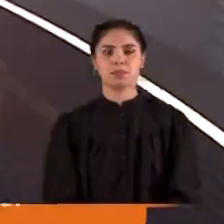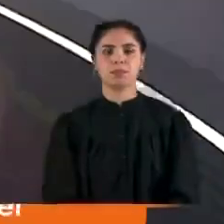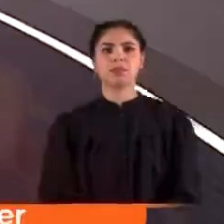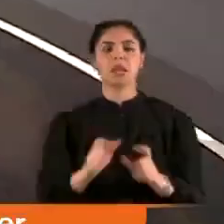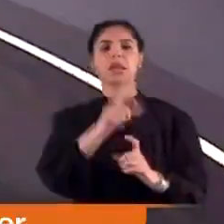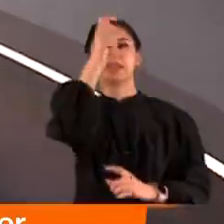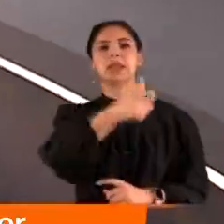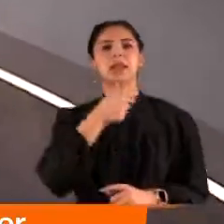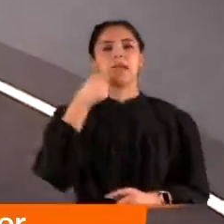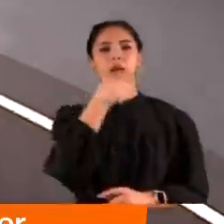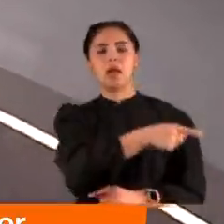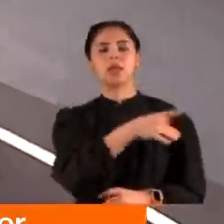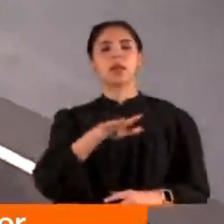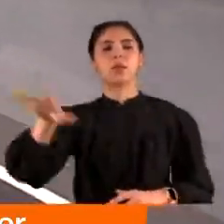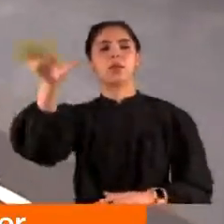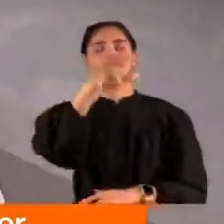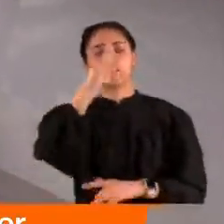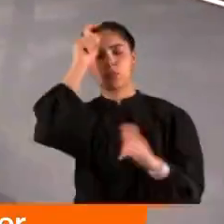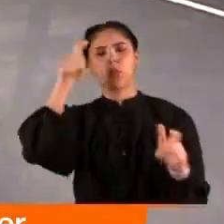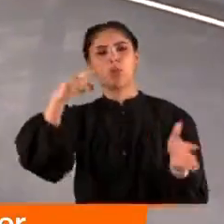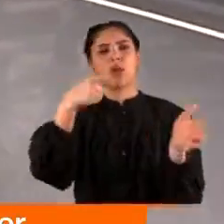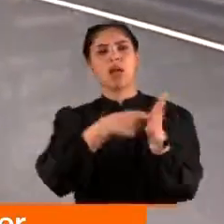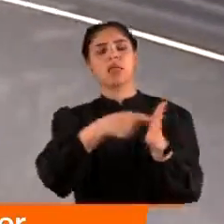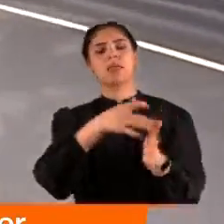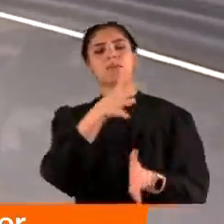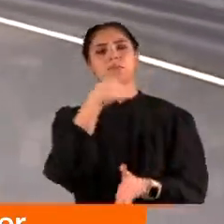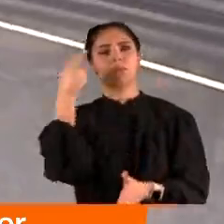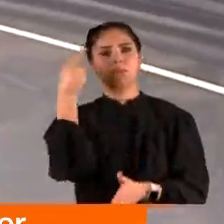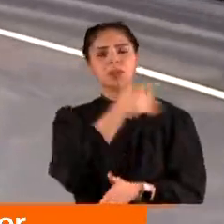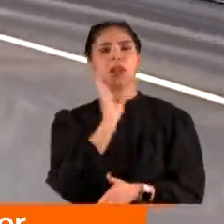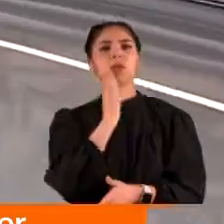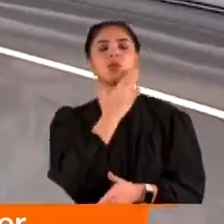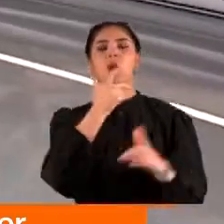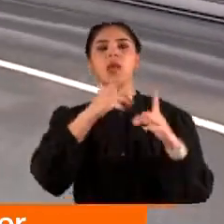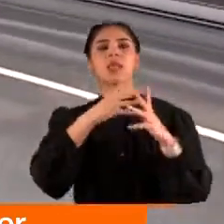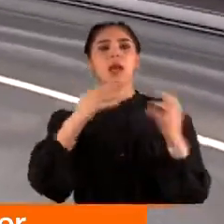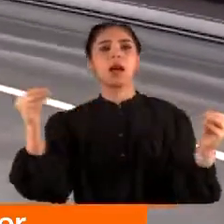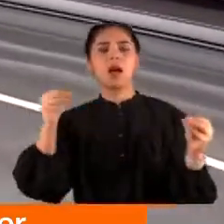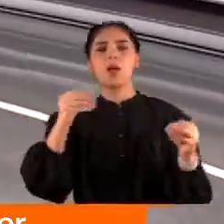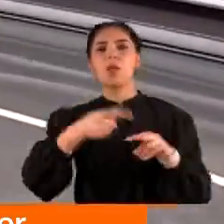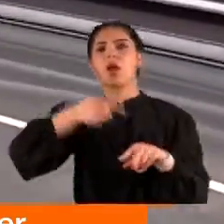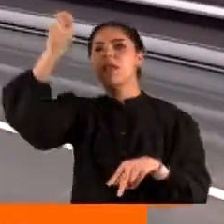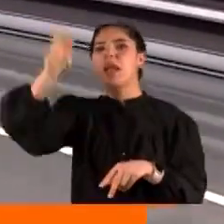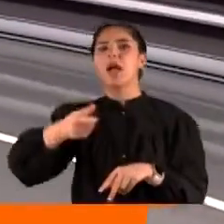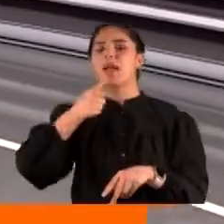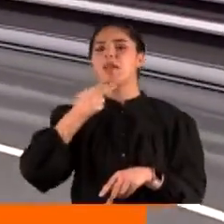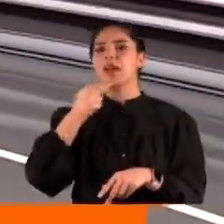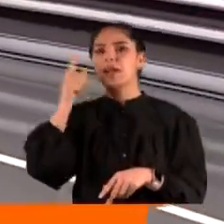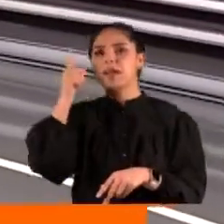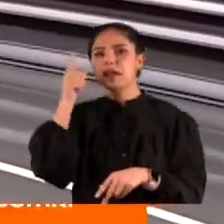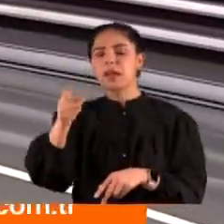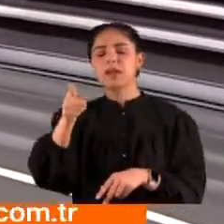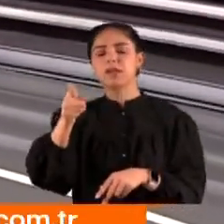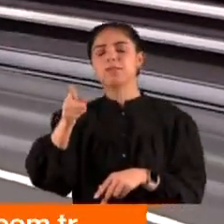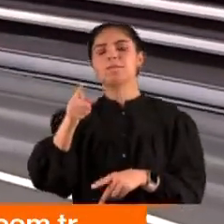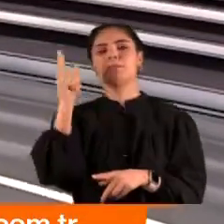Sinan serdoğan Türkiye bu ismi artık çok yakından tanıyor sokakta kaybolan 64 yaşındaki Arife Gökçe'nin sır kaybında adı şüphe listesinin başında